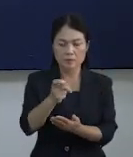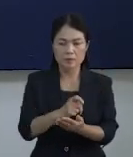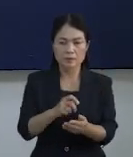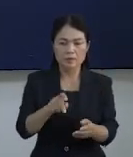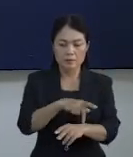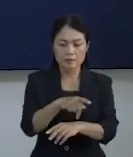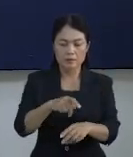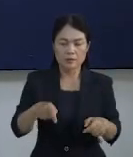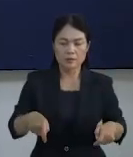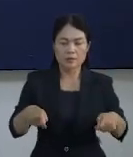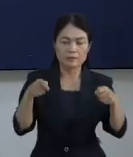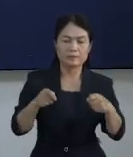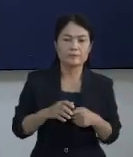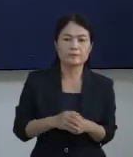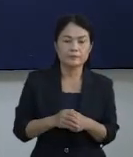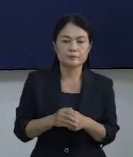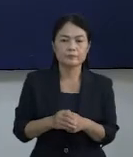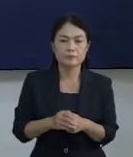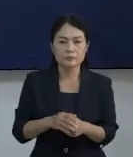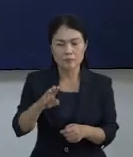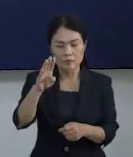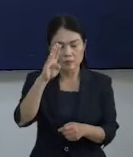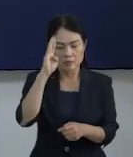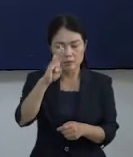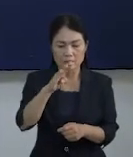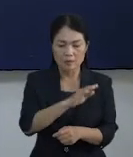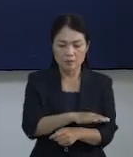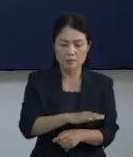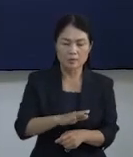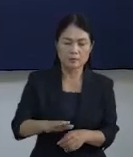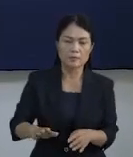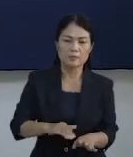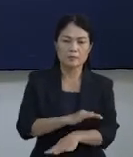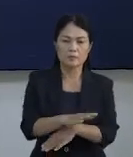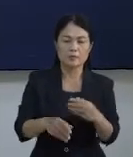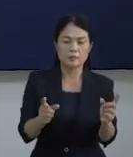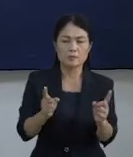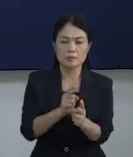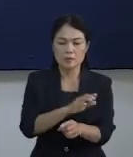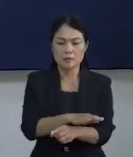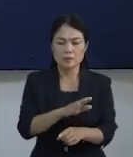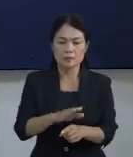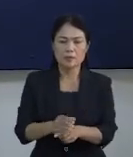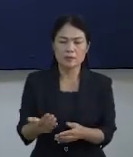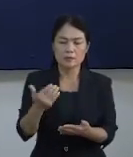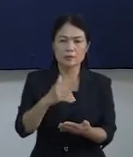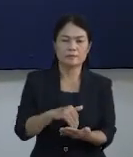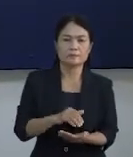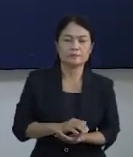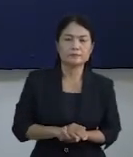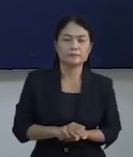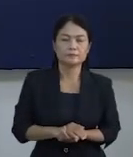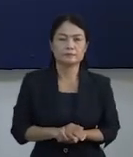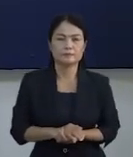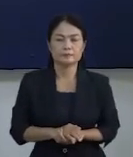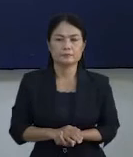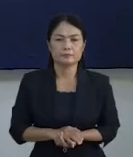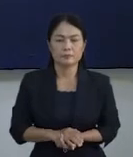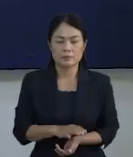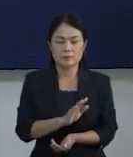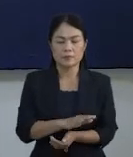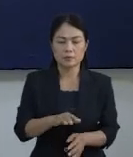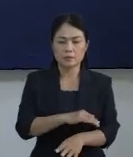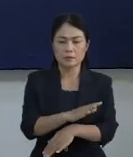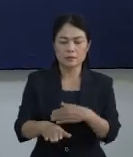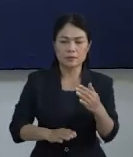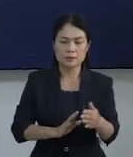vùng chân năng khai tục vùng chân năng xưa sẽ có câu được ọc nế cụ bởi mà chụp câu được ọc nế bình hai bà ta có câu